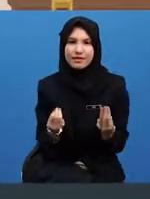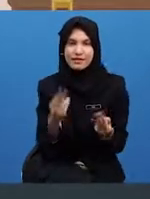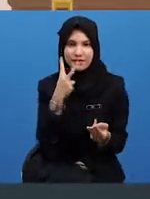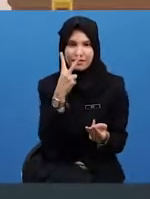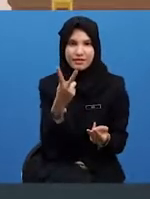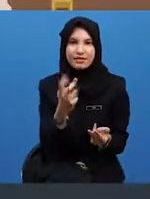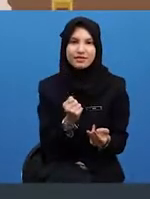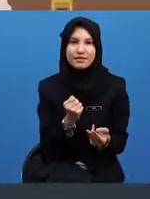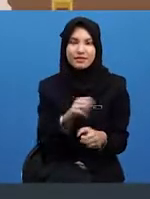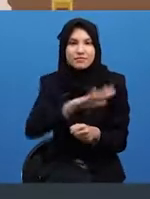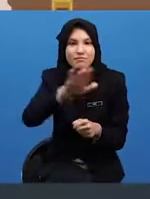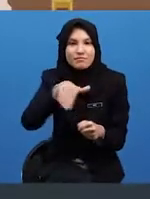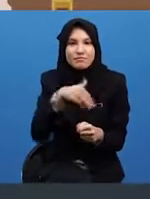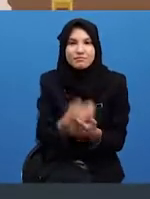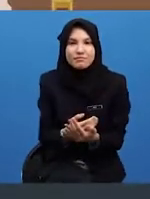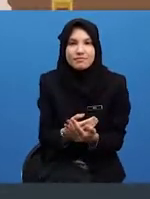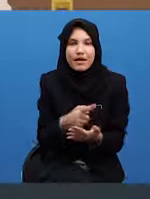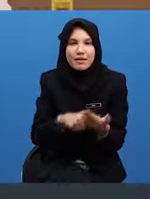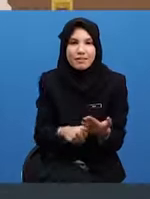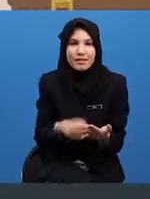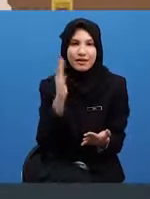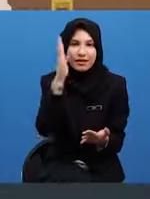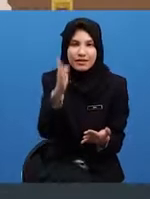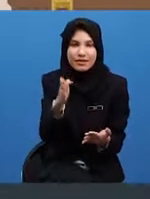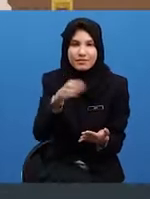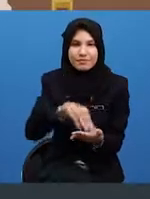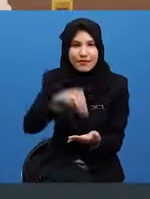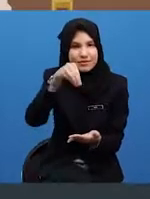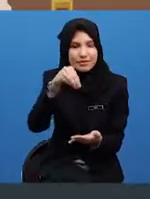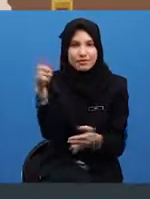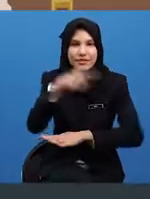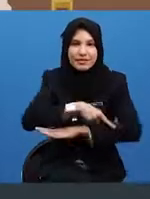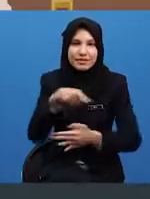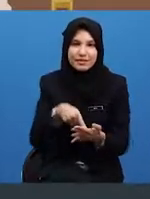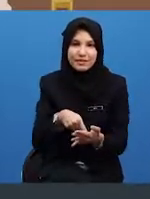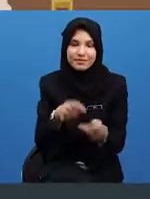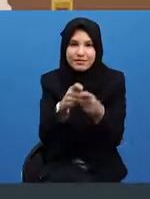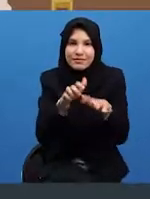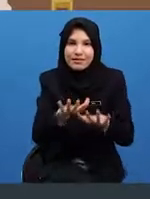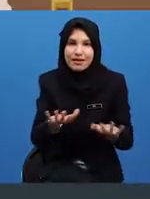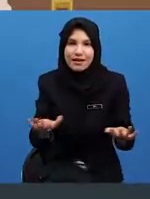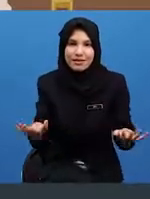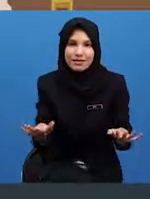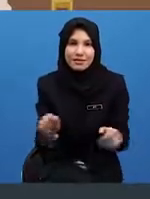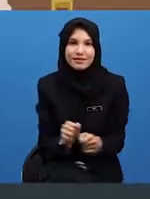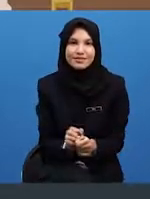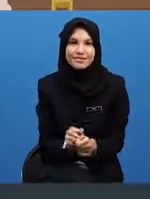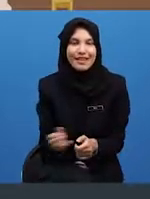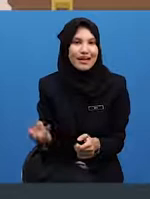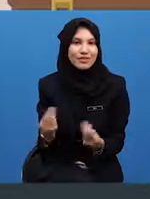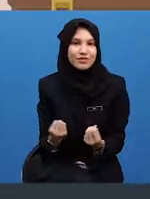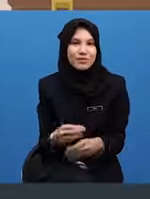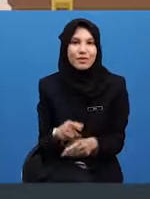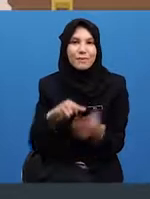menyeluruh apa yang kamu semua akan pelajari pada hari ini. Tenangkan diri anda. Jom kita